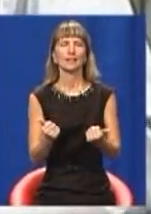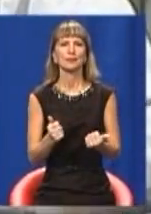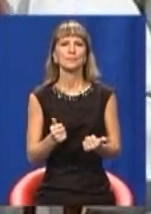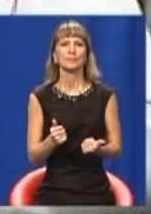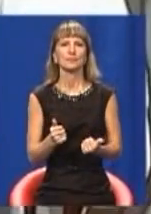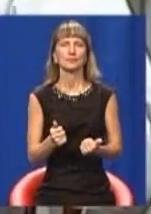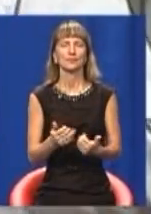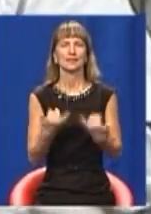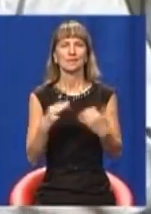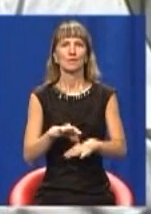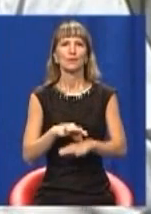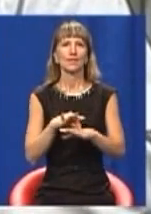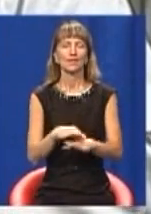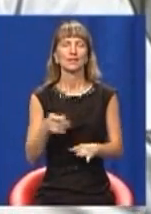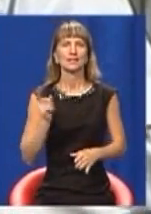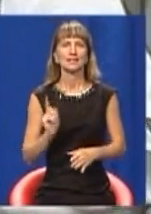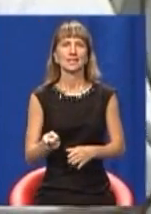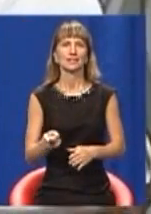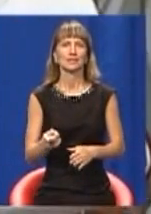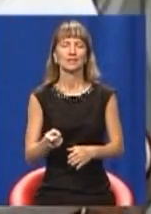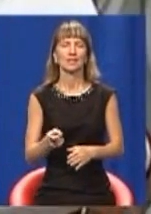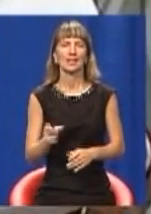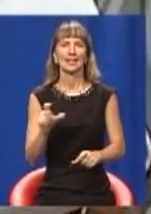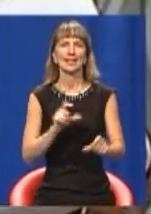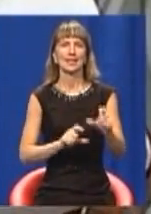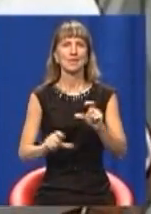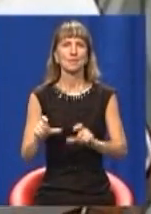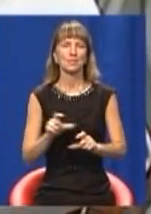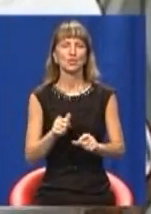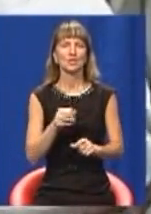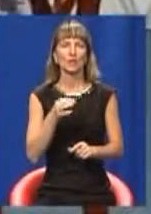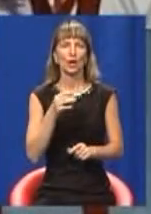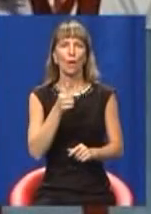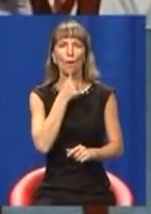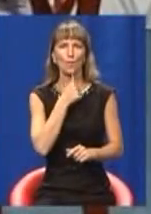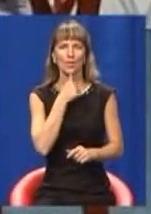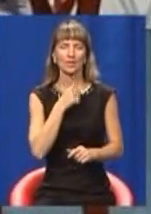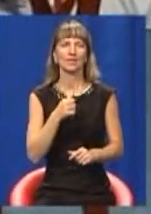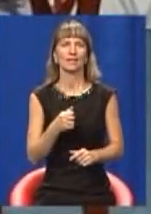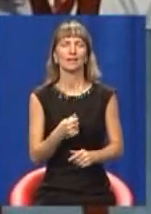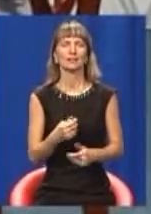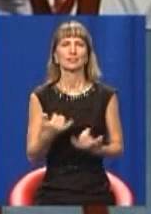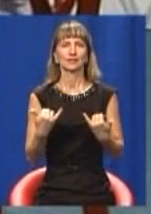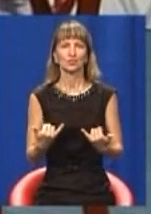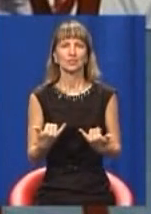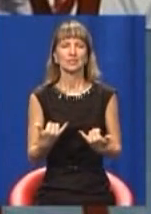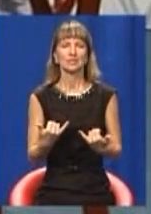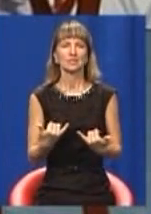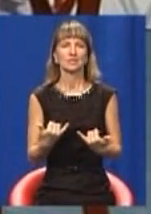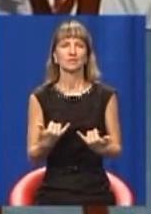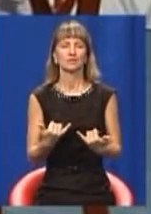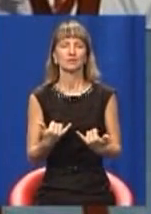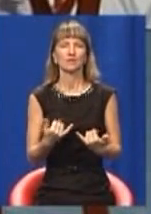тогда проведем настоящий химический опыт. Итак, видела ли